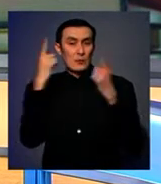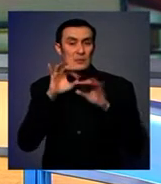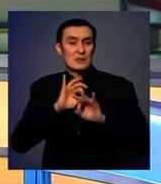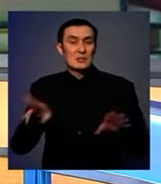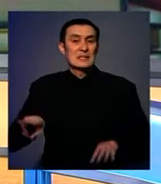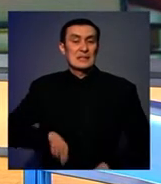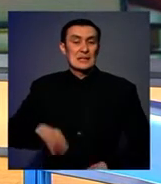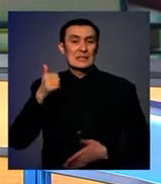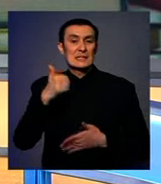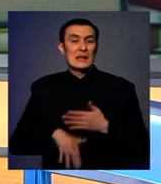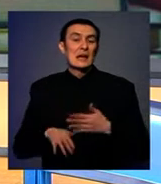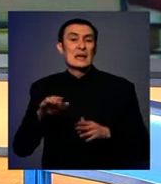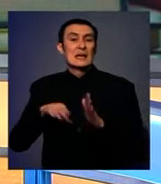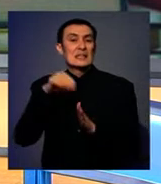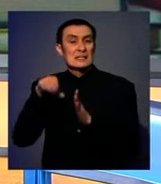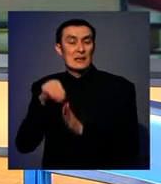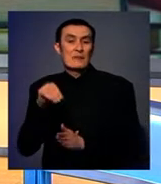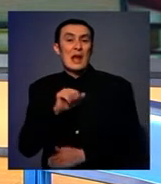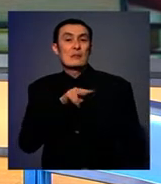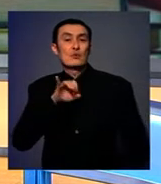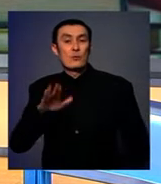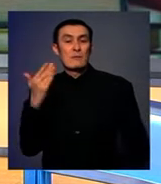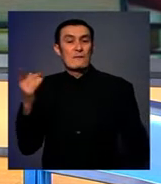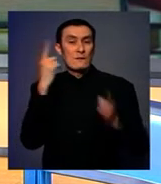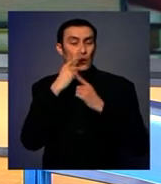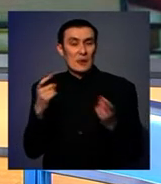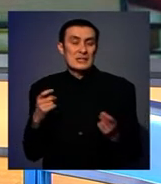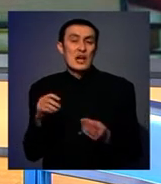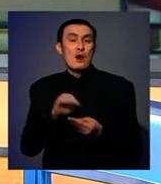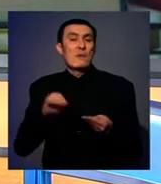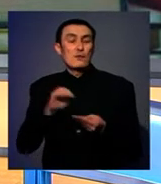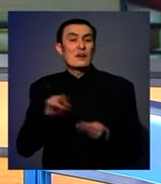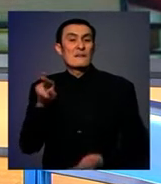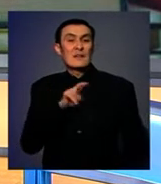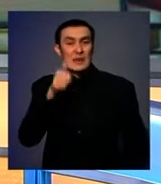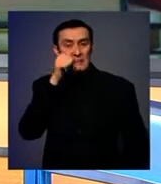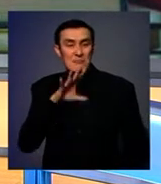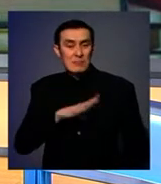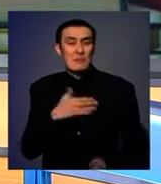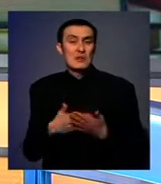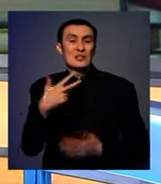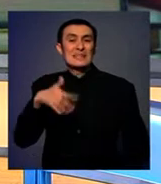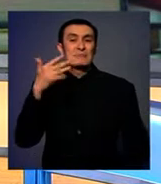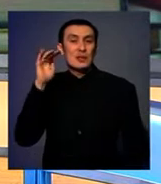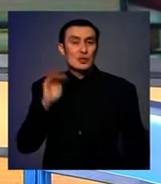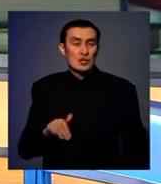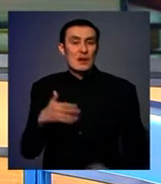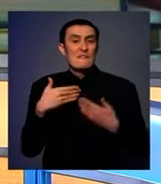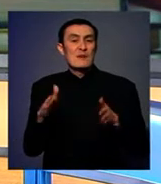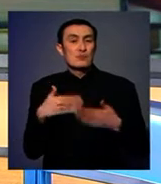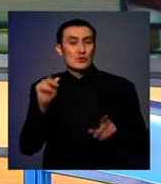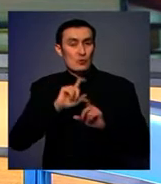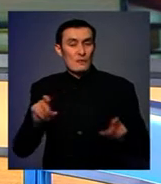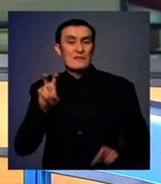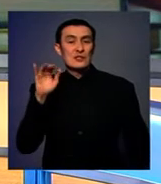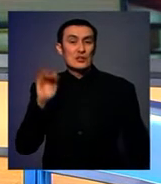директор Центра национального тестирования Рамазан Алимкулов. По его информации, повторно в январе проходили экзамен почти 35 тысяч выпускников, и